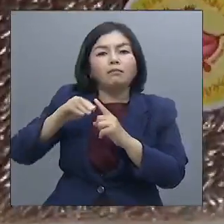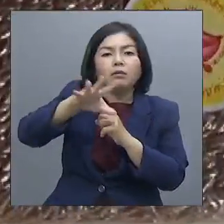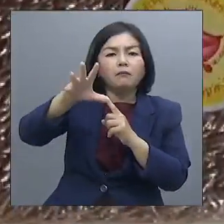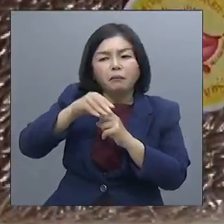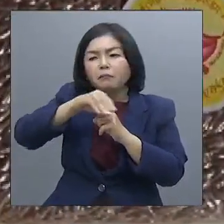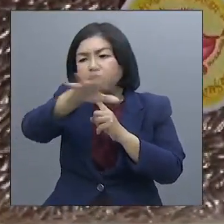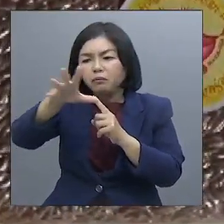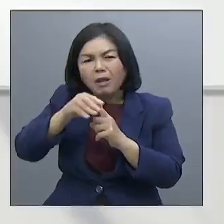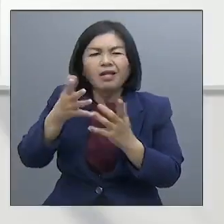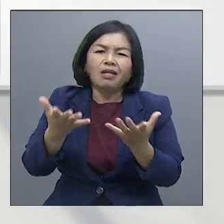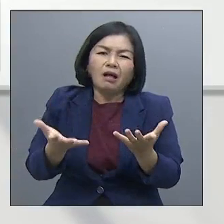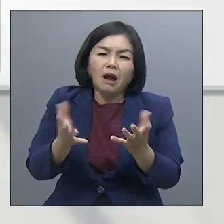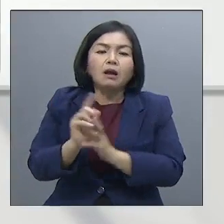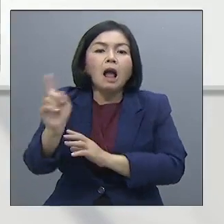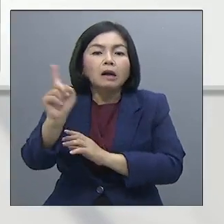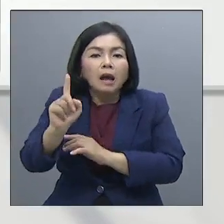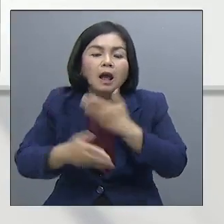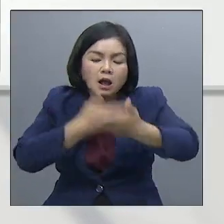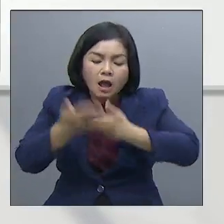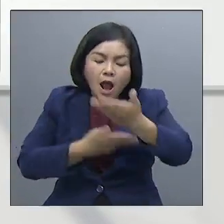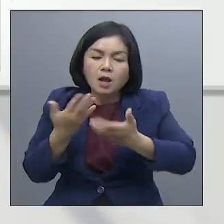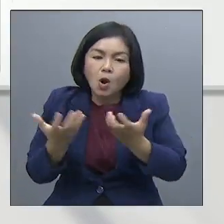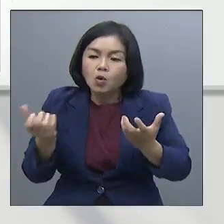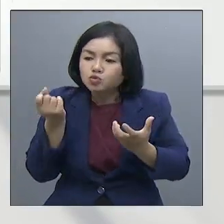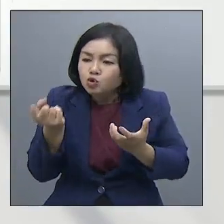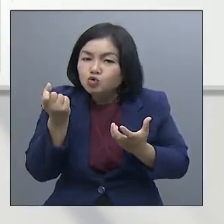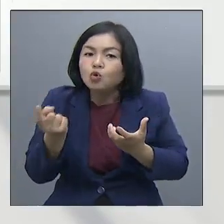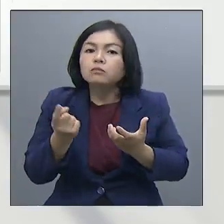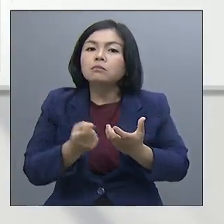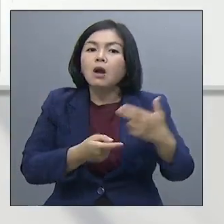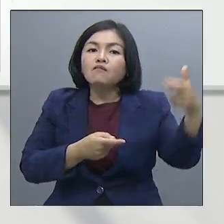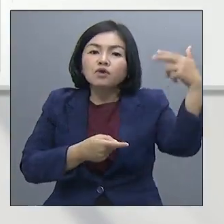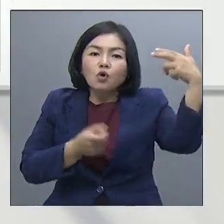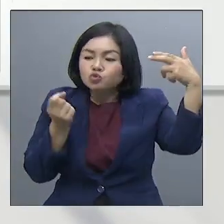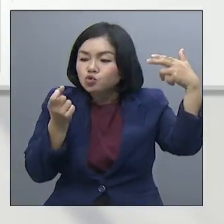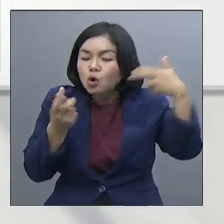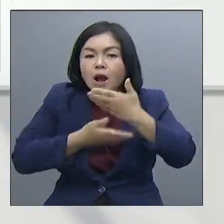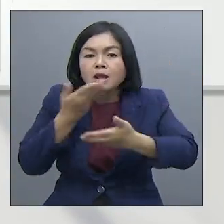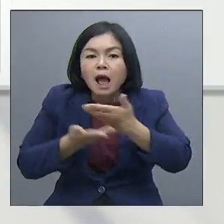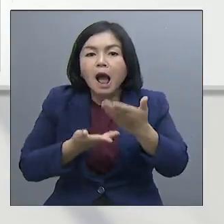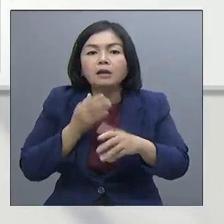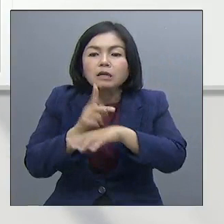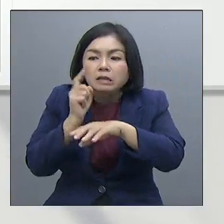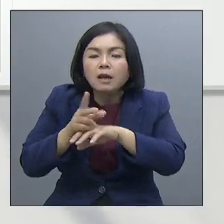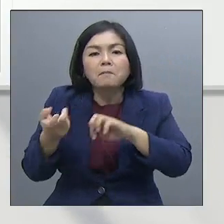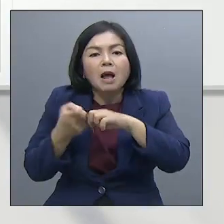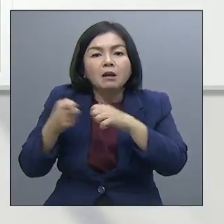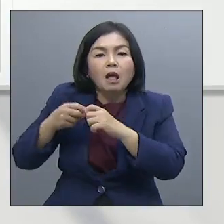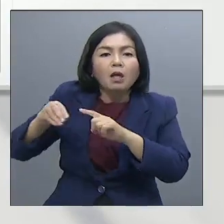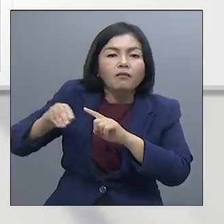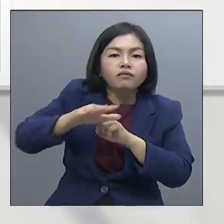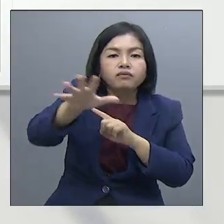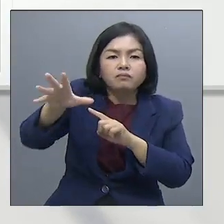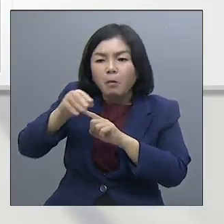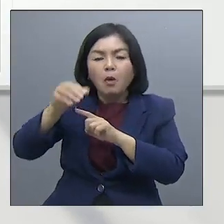ผู้ชมกลุ่มพ่อค้าแม่ค้าออนไลน์เนี่ยค่ะน่าจะเป็นกลุ่มที่เขาได้รับผลกระทบอย่างมากจากปัญหาอินเทอร์เน็ตสัญญาณขัดข้องโดยเฉพาะกับเมื่อ